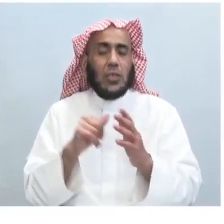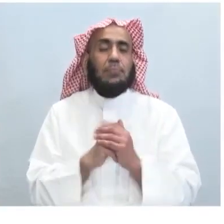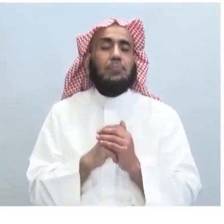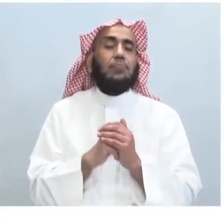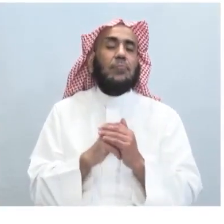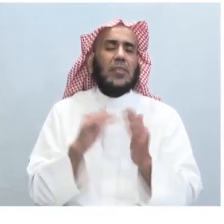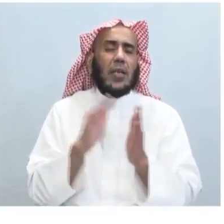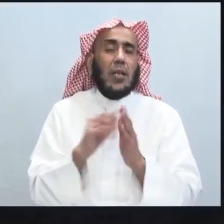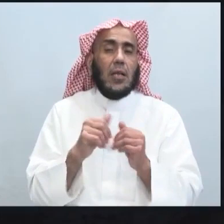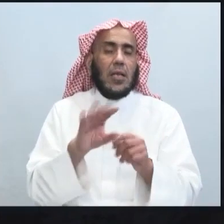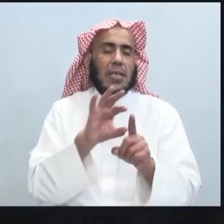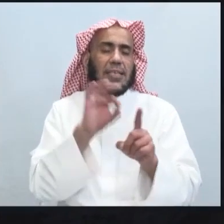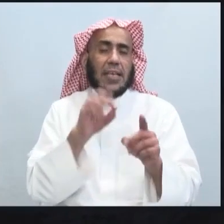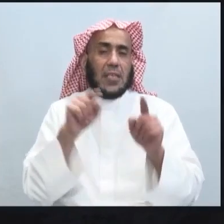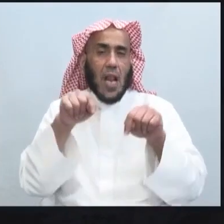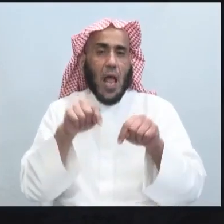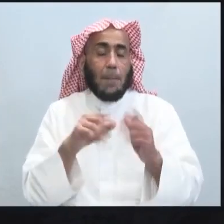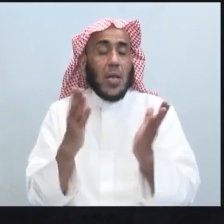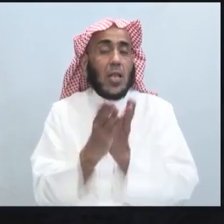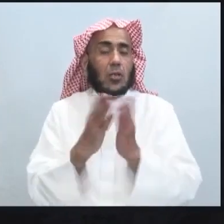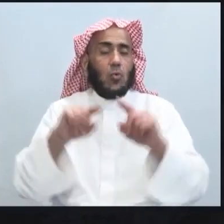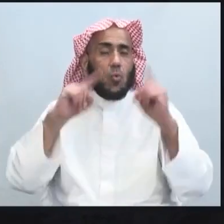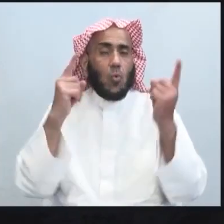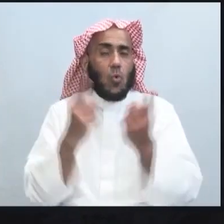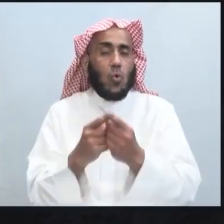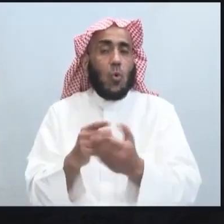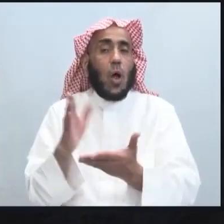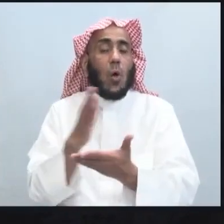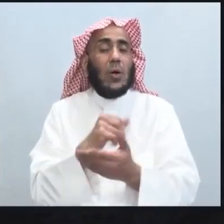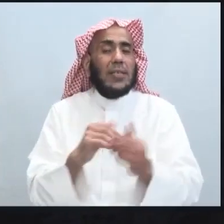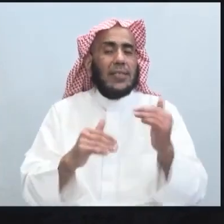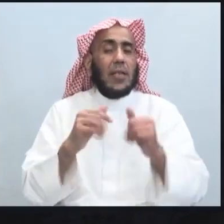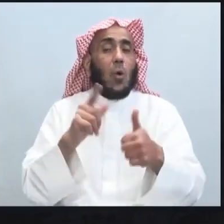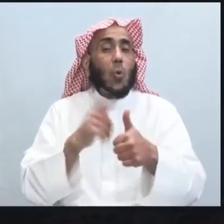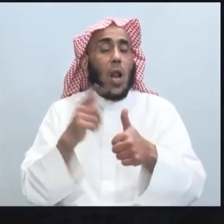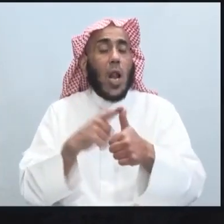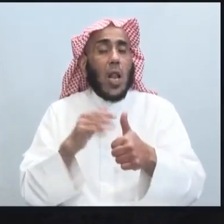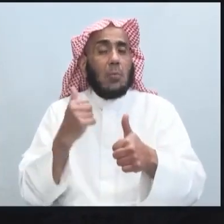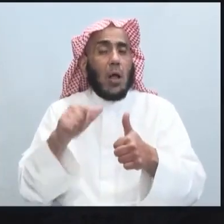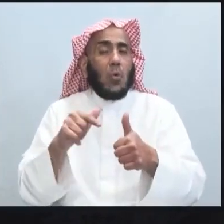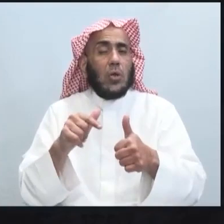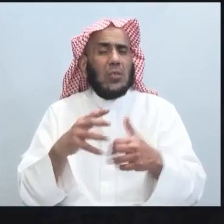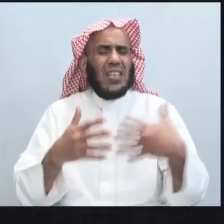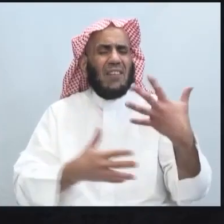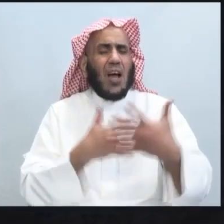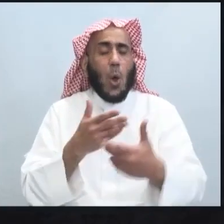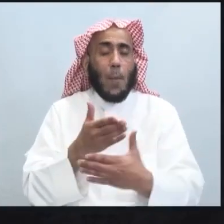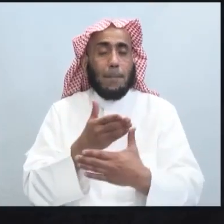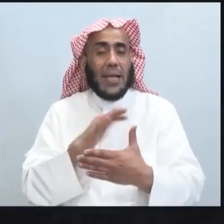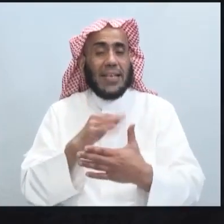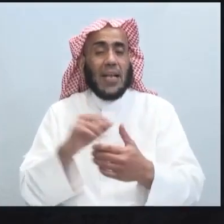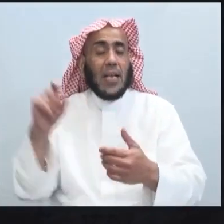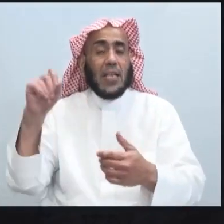جدا استخلص الان من هذا الدرس كله خواص الاتزان اولا عندما كان هناك التفاعل بين